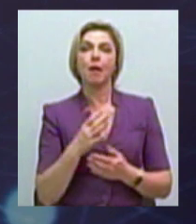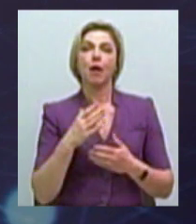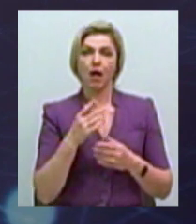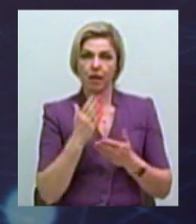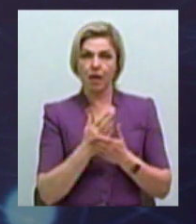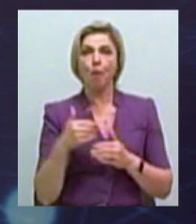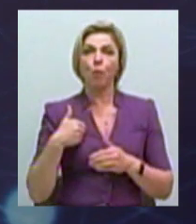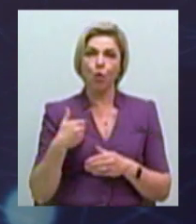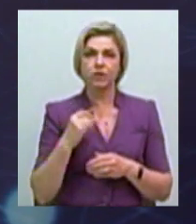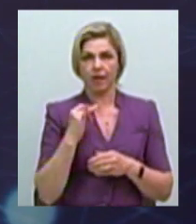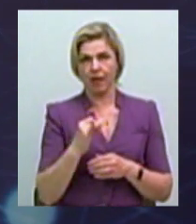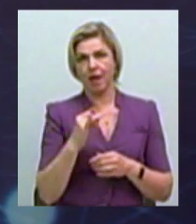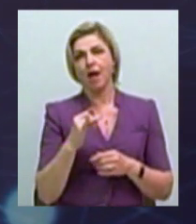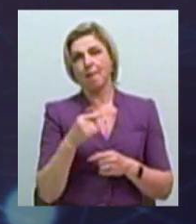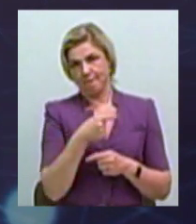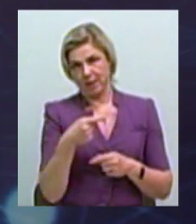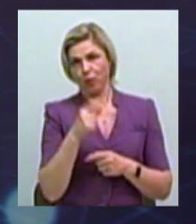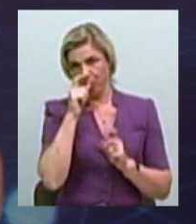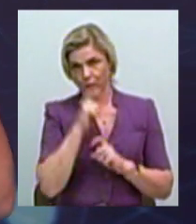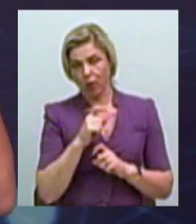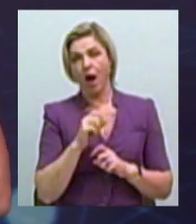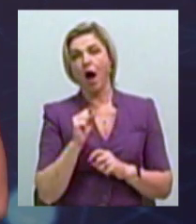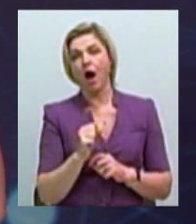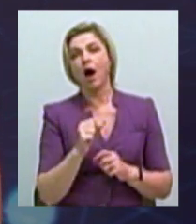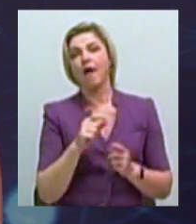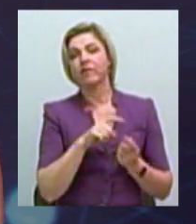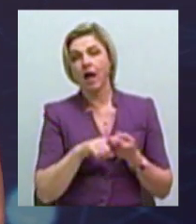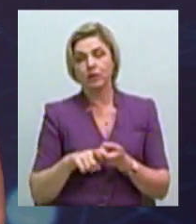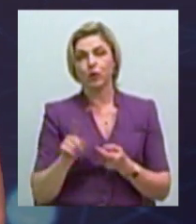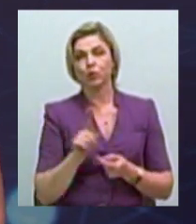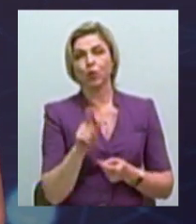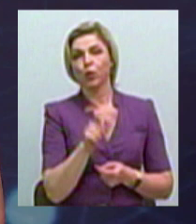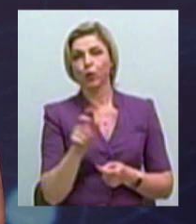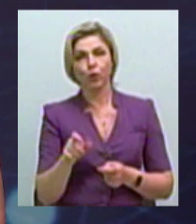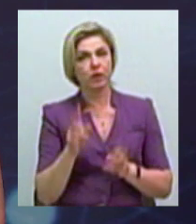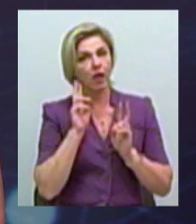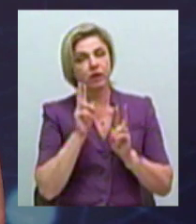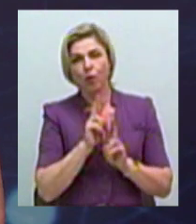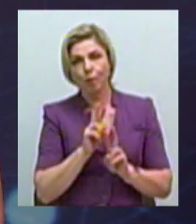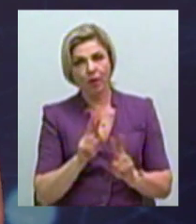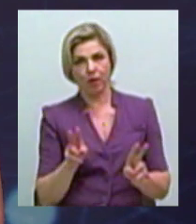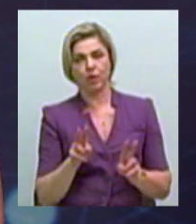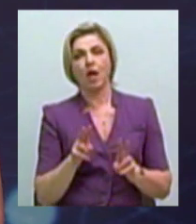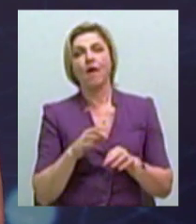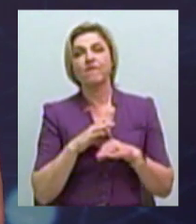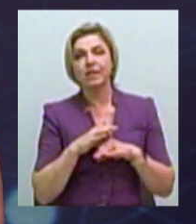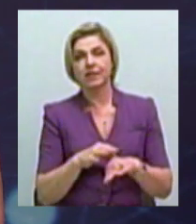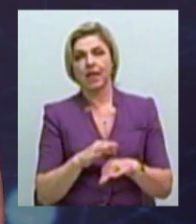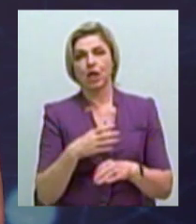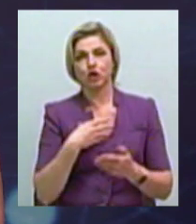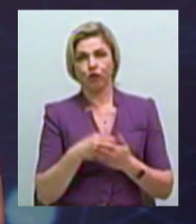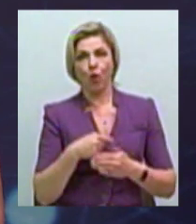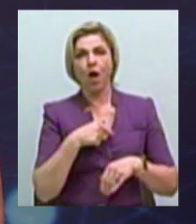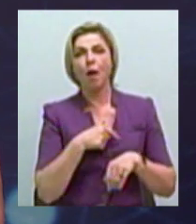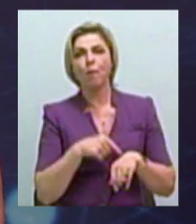для суспільства, так і негативні наслідки для суспільства. Унаслідок того, що люди не справляються зі своєю емоційно-вольовою